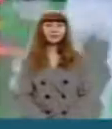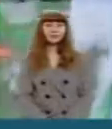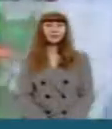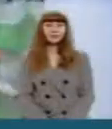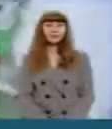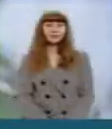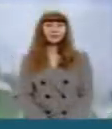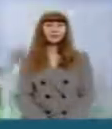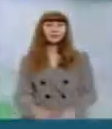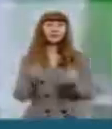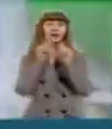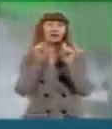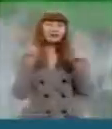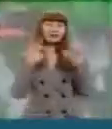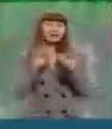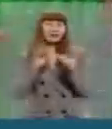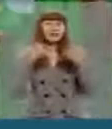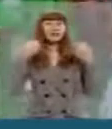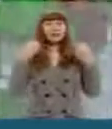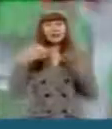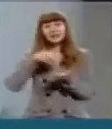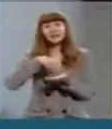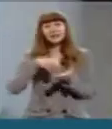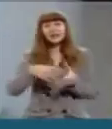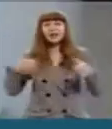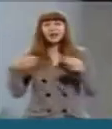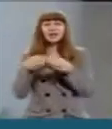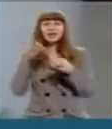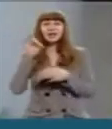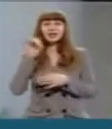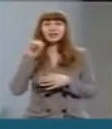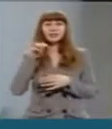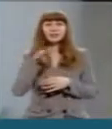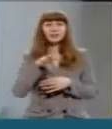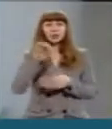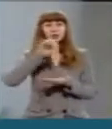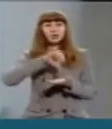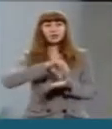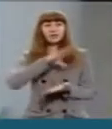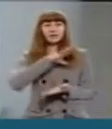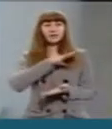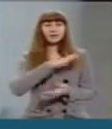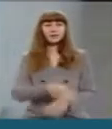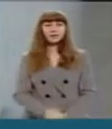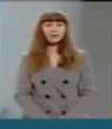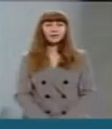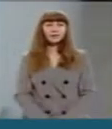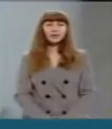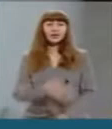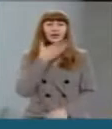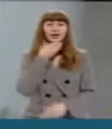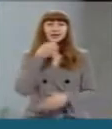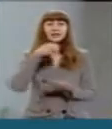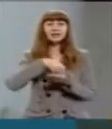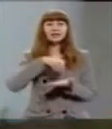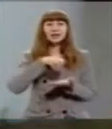Қазақстан Халқы Ассамблеясының 25 жылдығына және Достық Татар Башқұрт қауымына арналған. Бірақ карантинге байланысты біздің барлық іс-шаралар